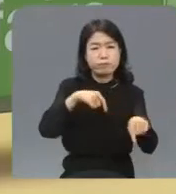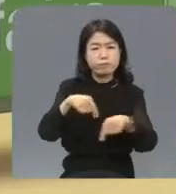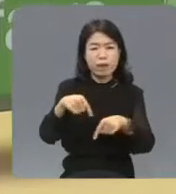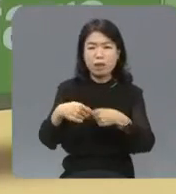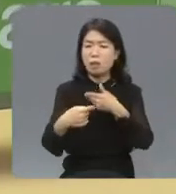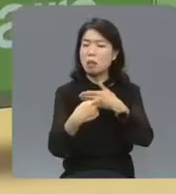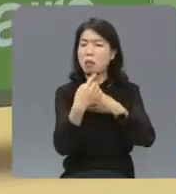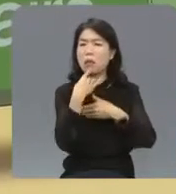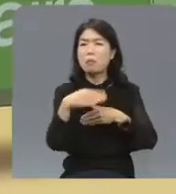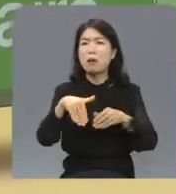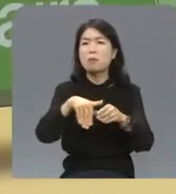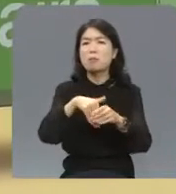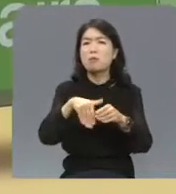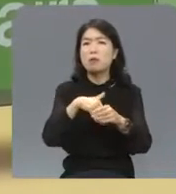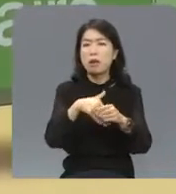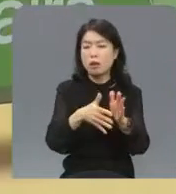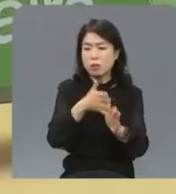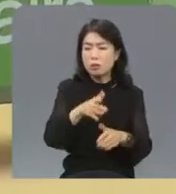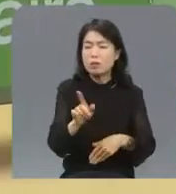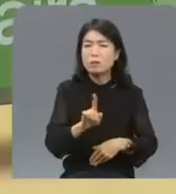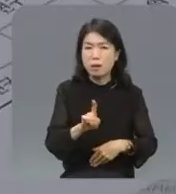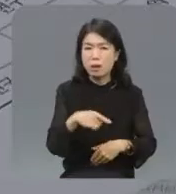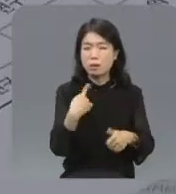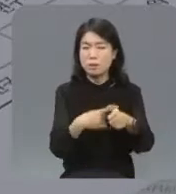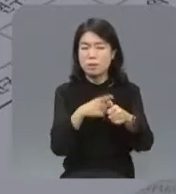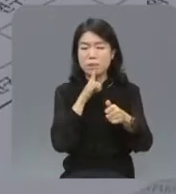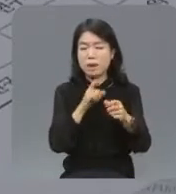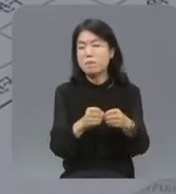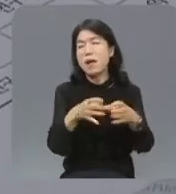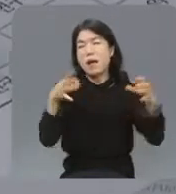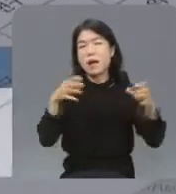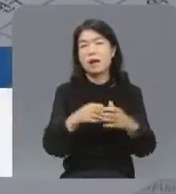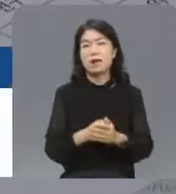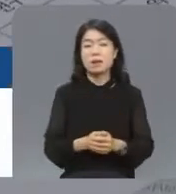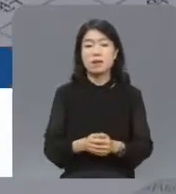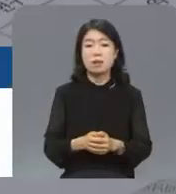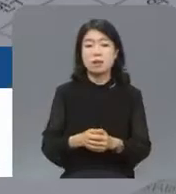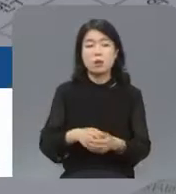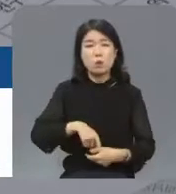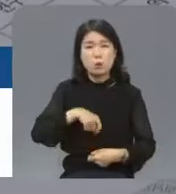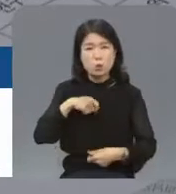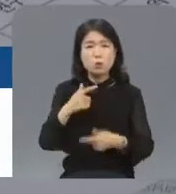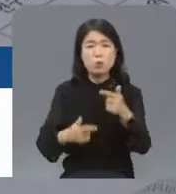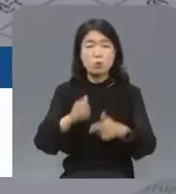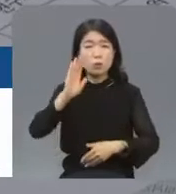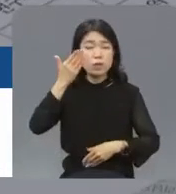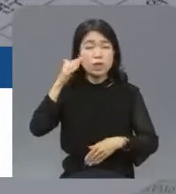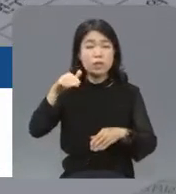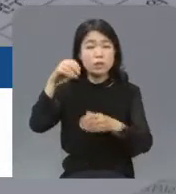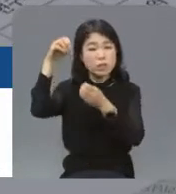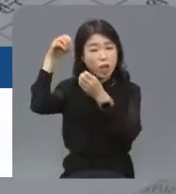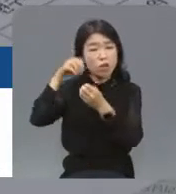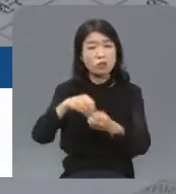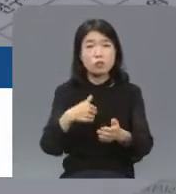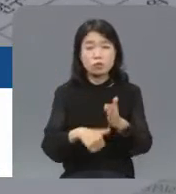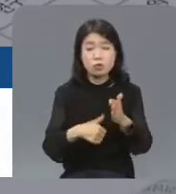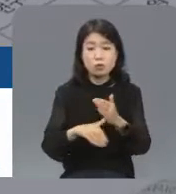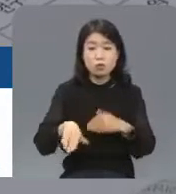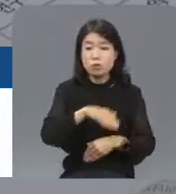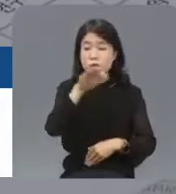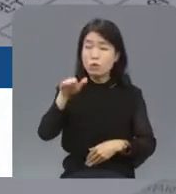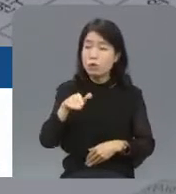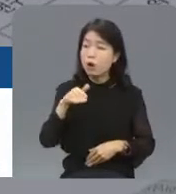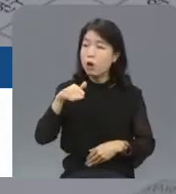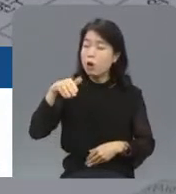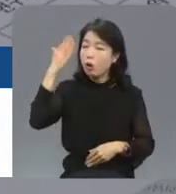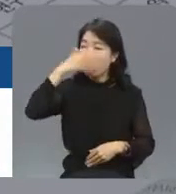무늬만 문화도시라며 비판의 목소리를 높였습니다. 사실 목포는 이제 근대유산 뭐 아주 오히려 우리가